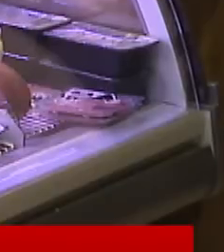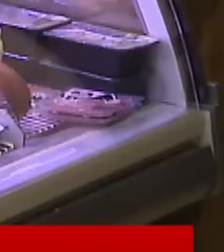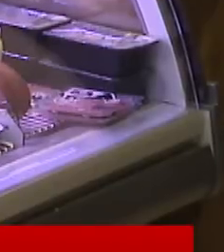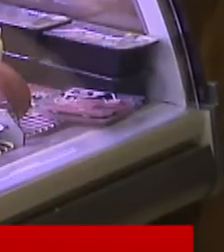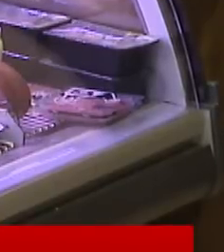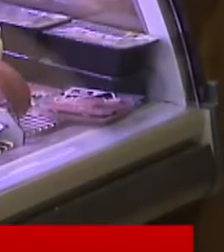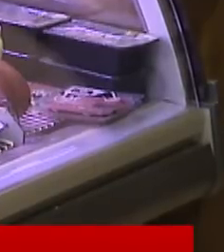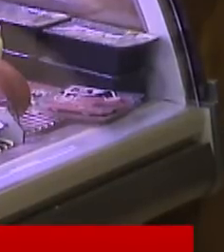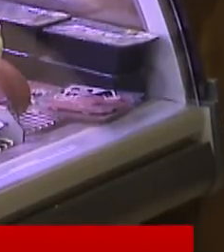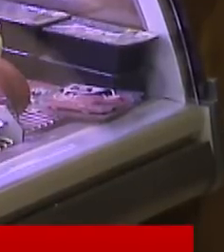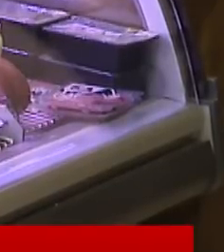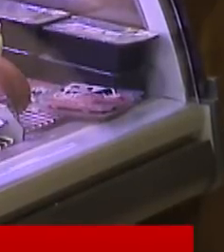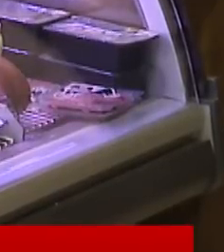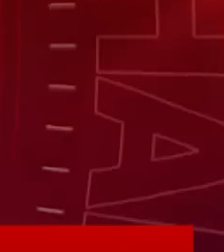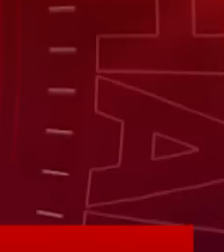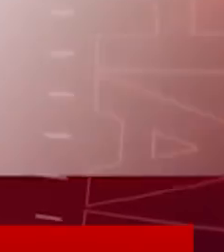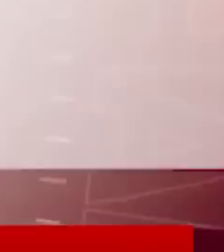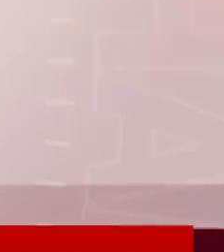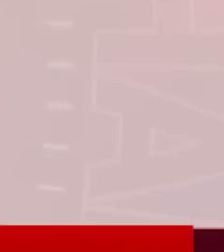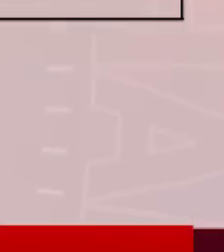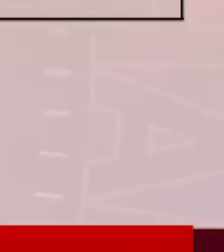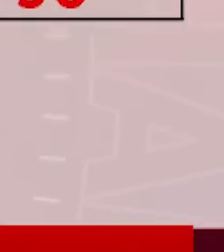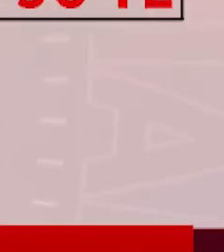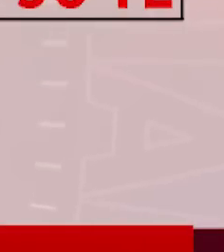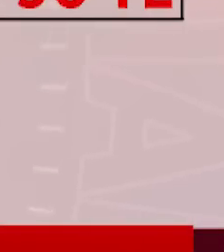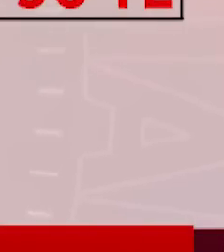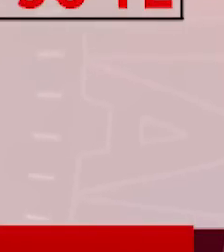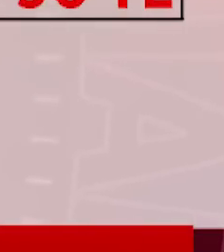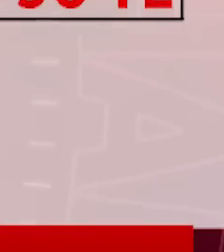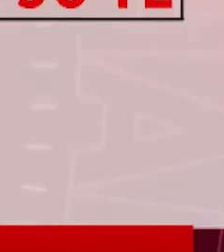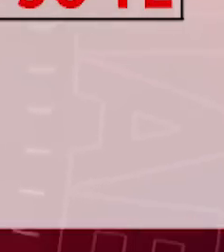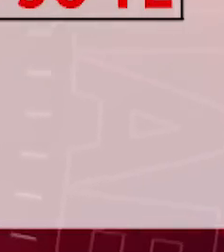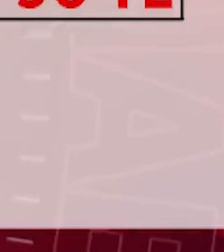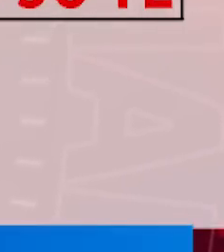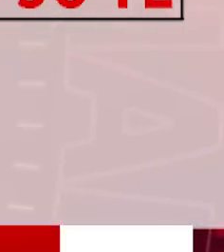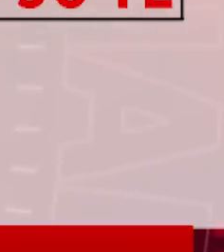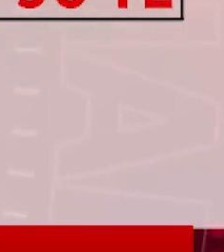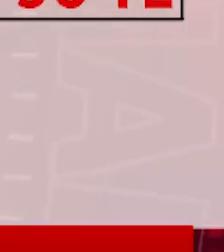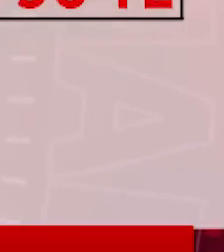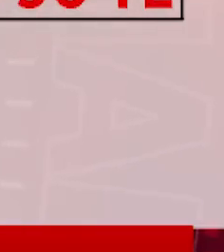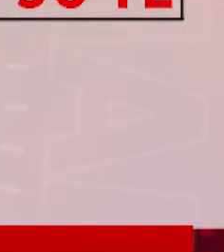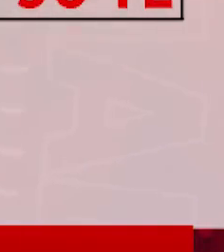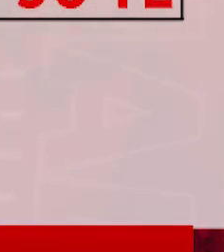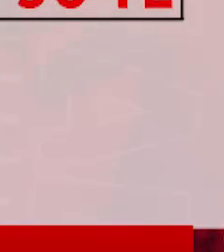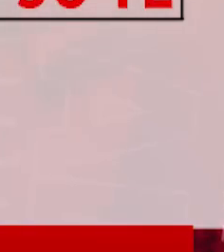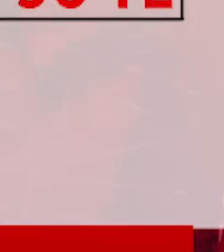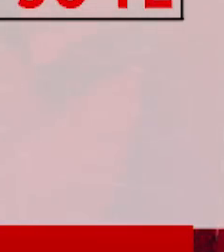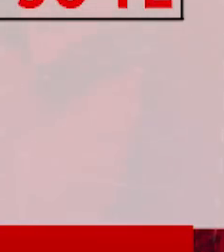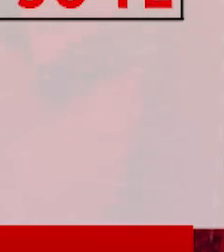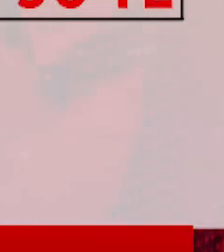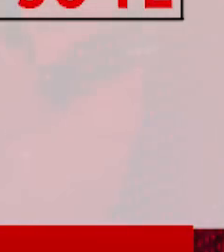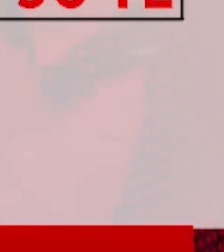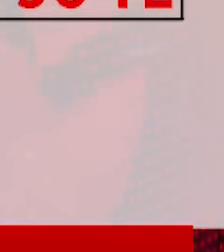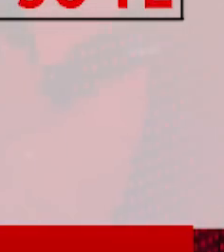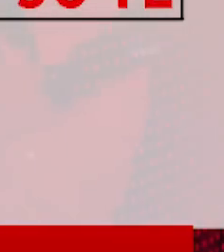Bu yıl Hindinin kilogramı ortalama 175 liraya satılıyor birçok tüketeceği için yüksek fiyatlı bir yılbaşı geleneğinde Bu yüzden tüketiciler